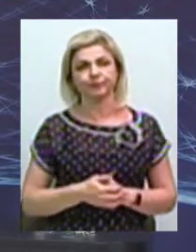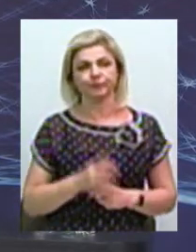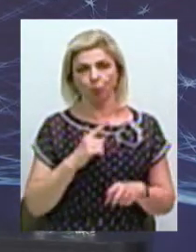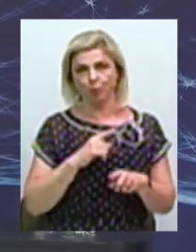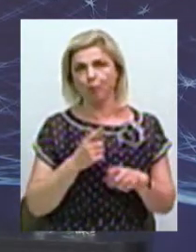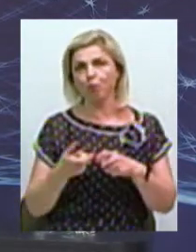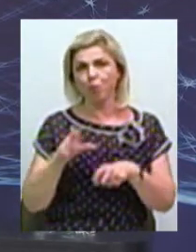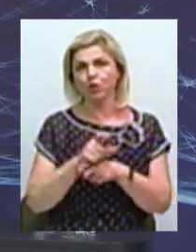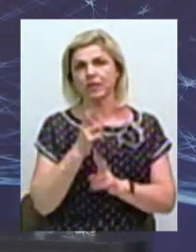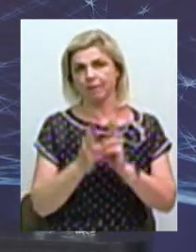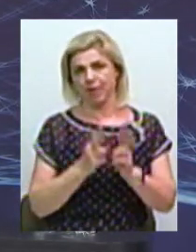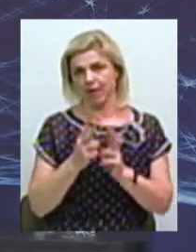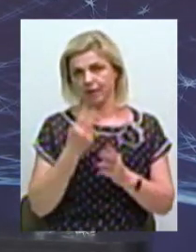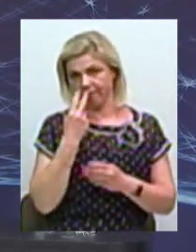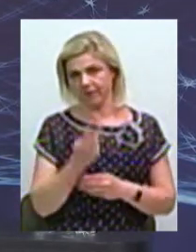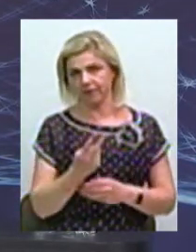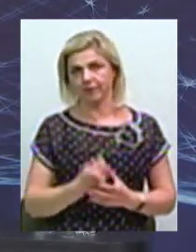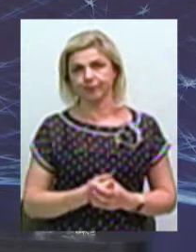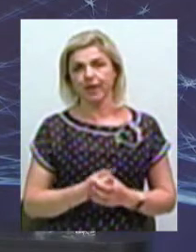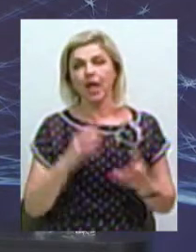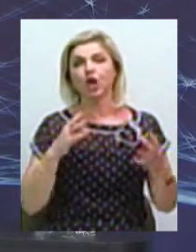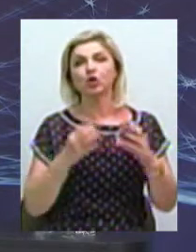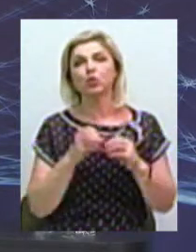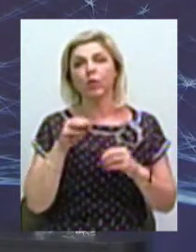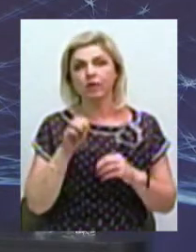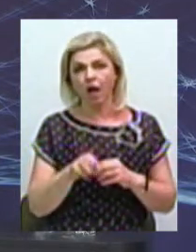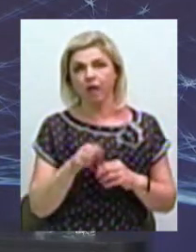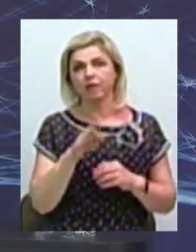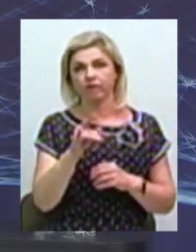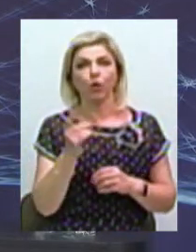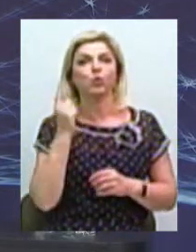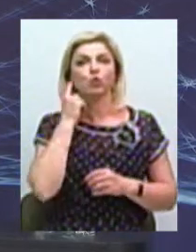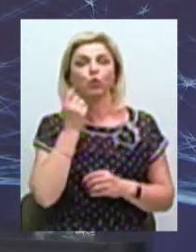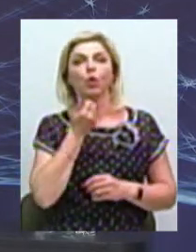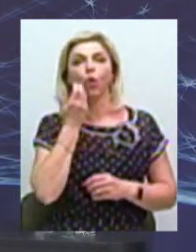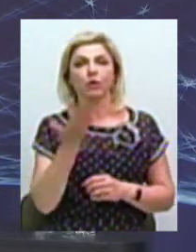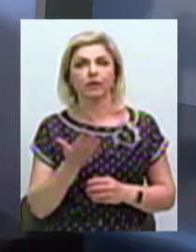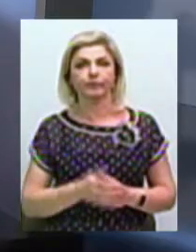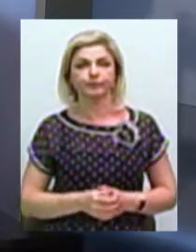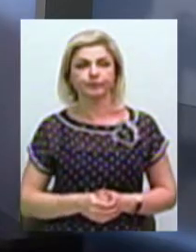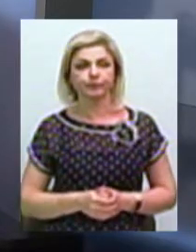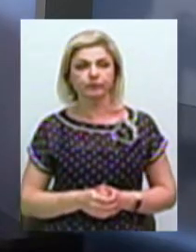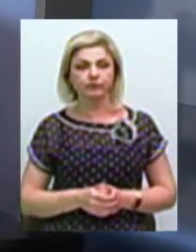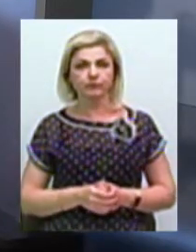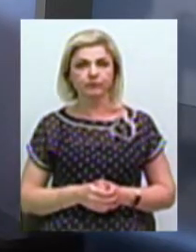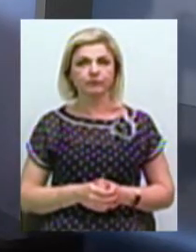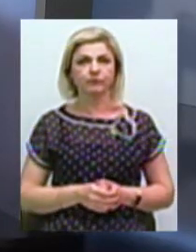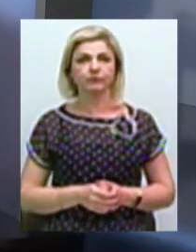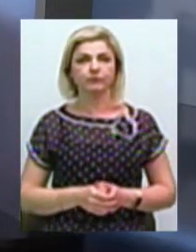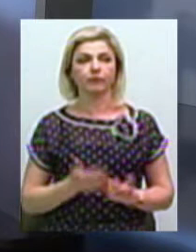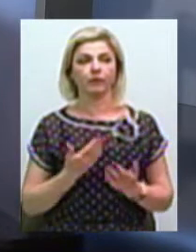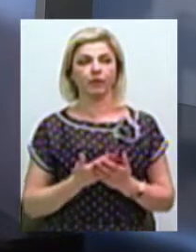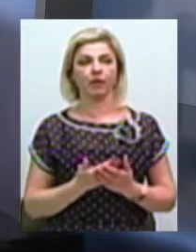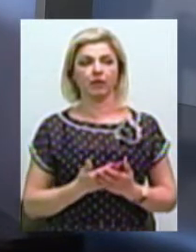изменений видно. И результат вы почули коли, Анастасия? Наверное,